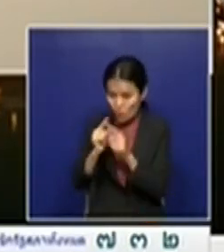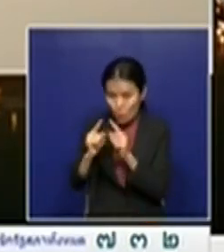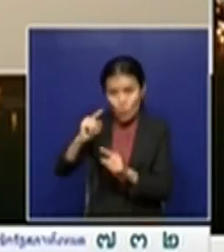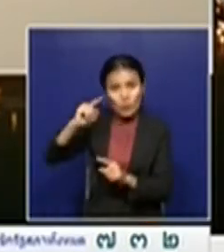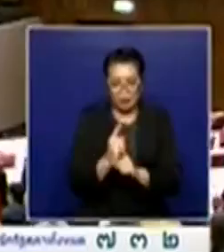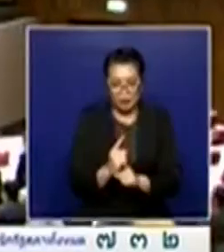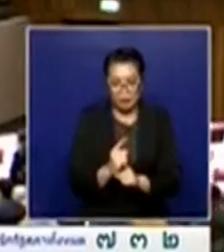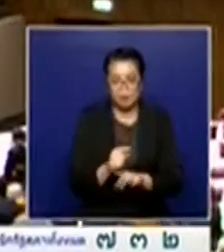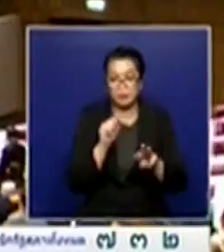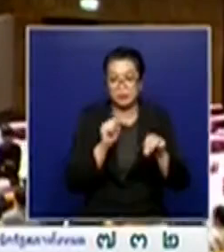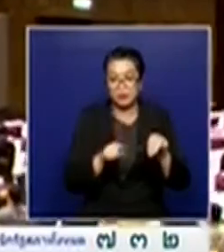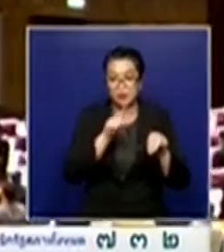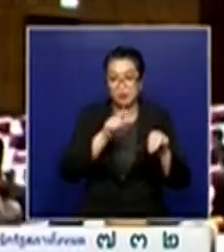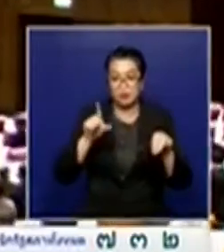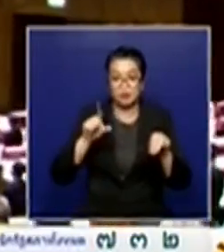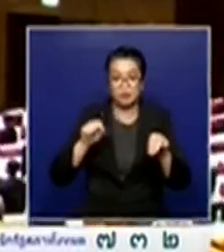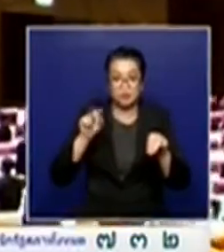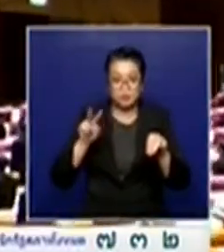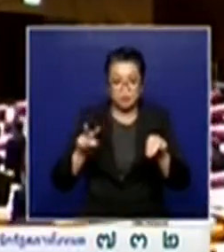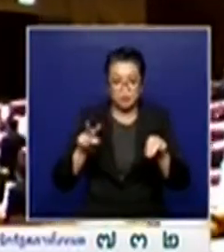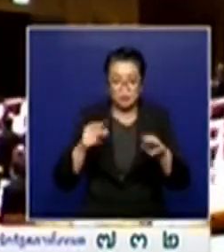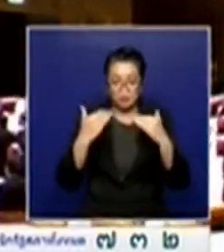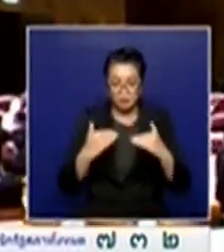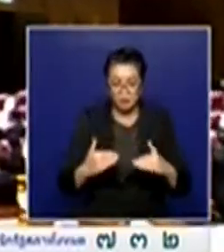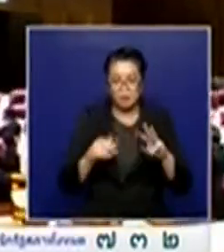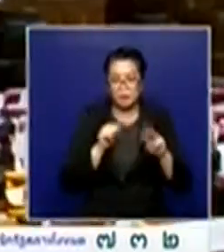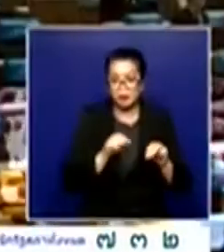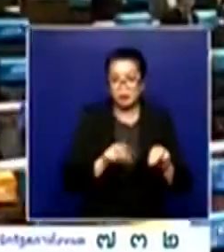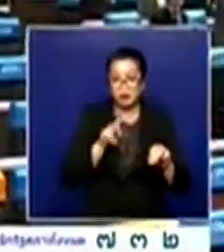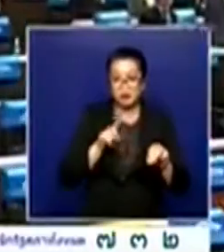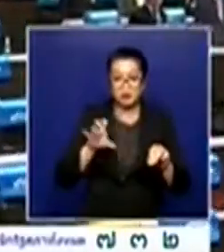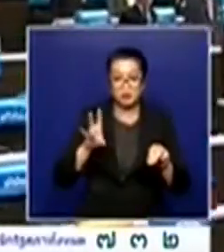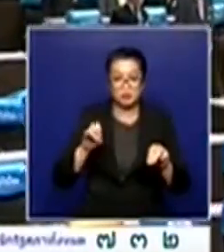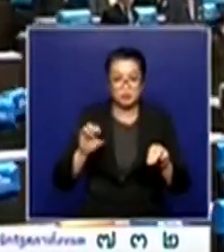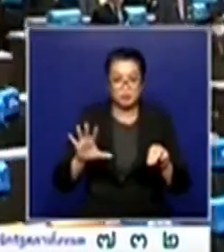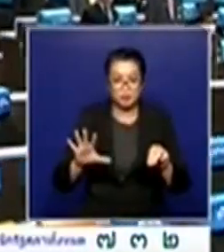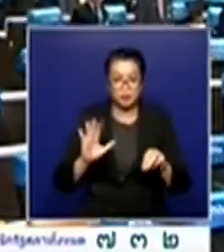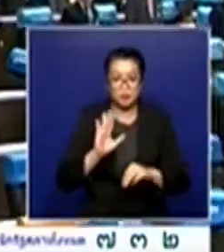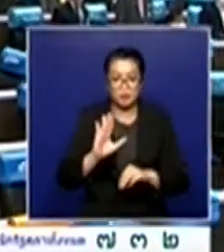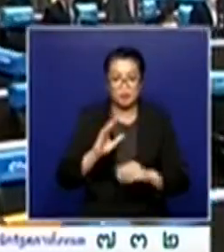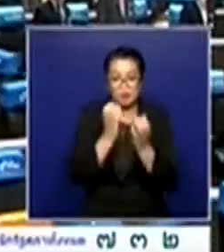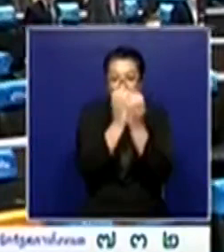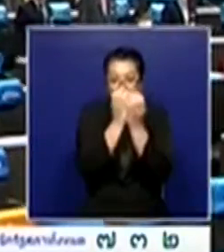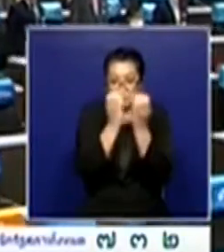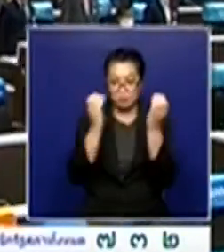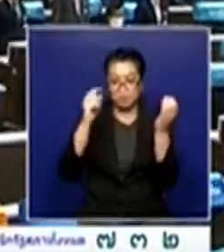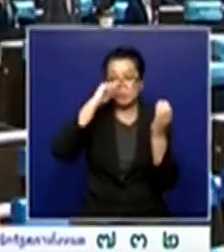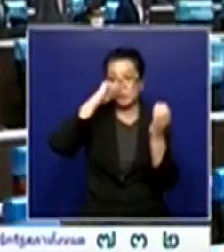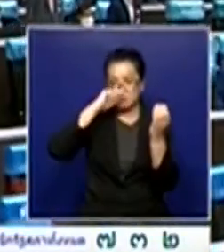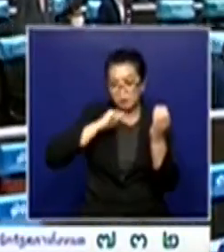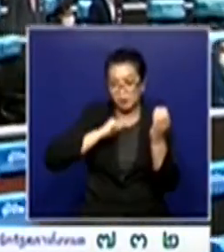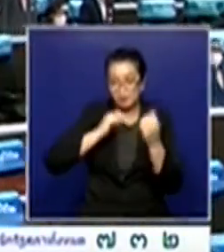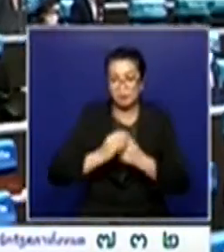การแก้ไขรัฐธรรมนูญก็ยังตอบยากนะคะว่ากลไกรัฐสภาครั้งนี้จะช่วยลดอุณหภูมิความขั